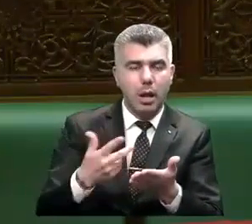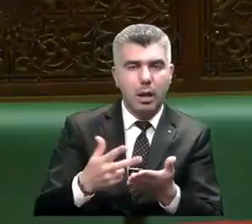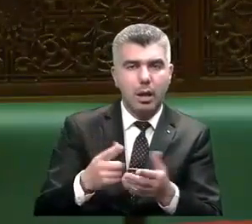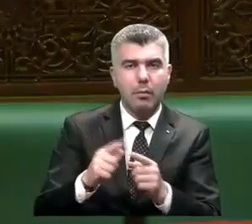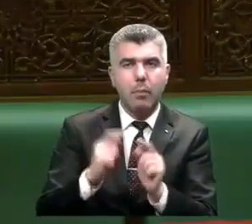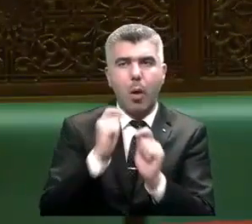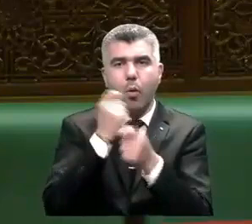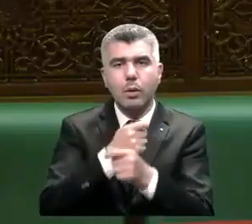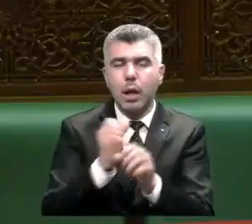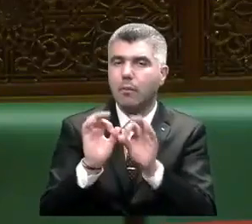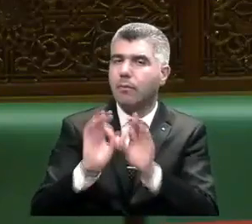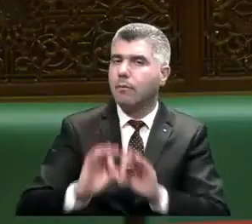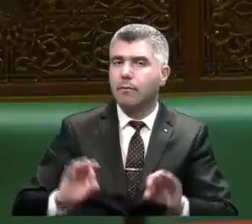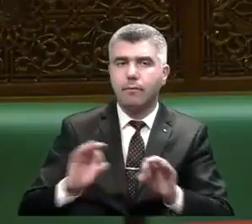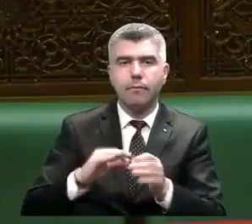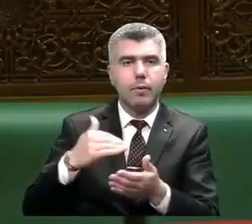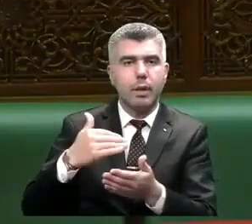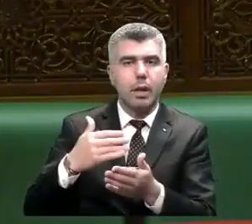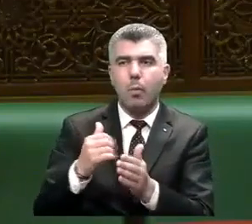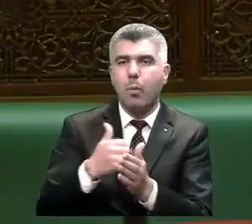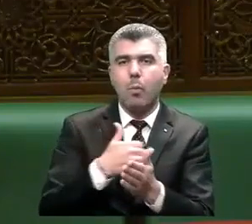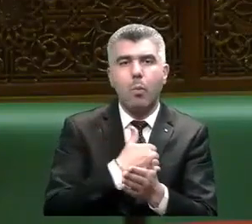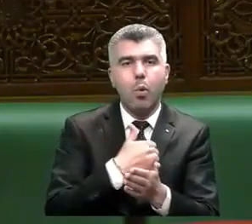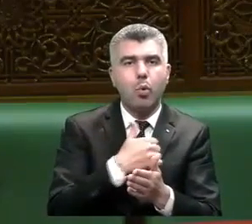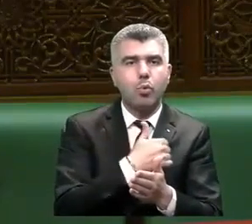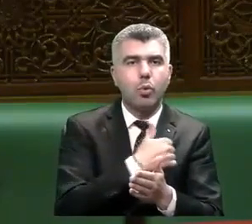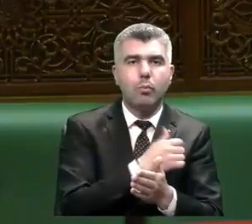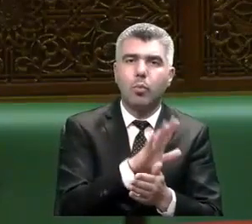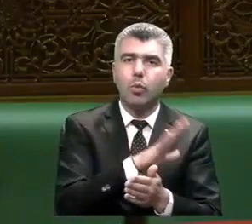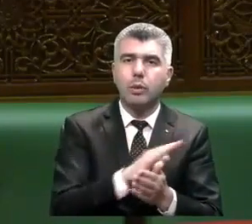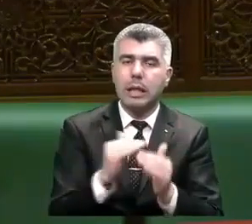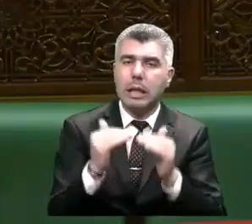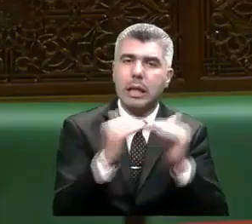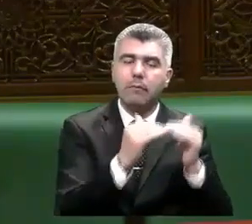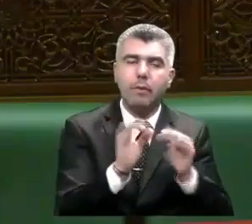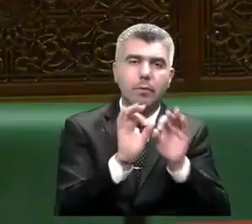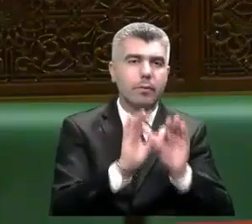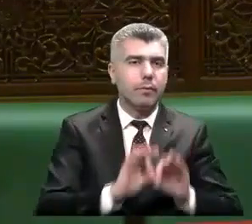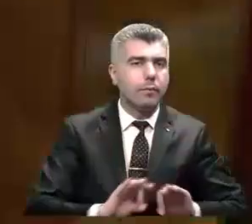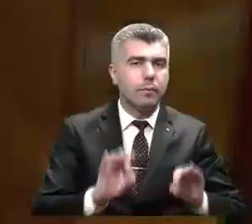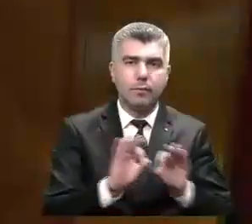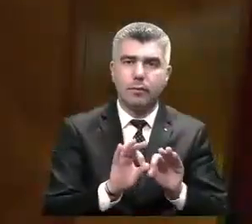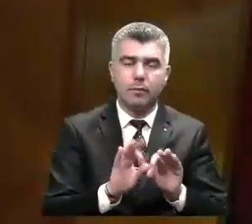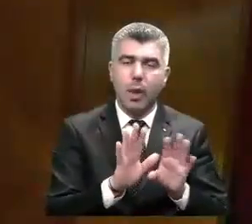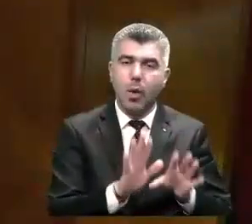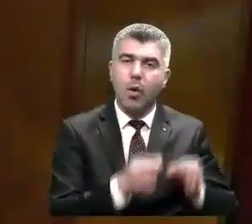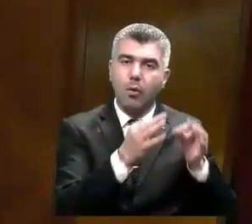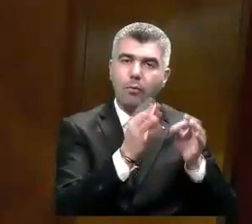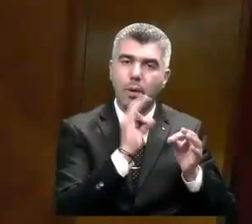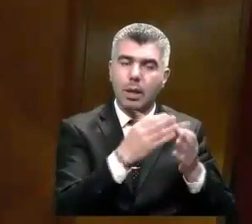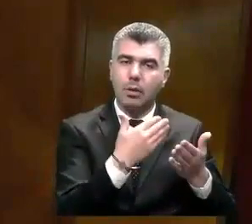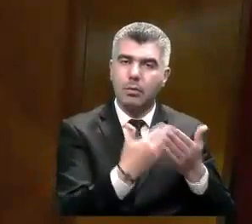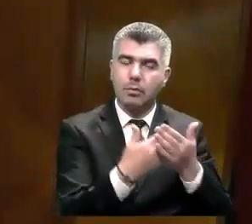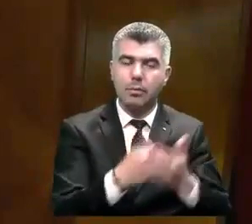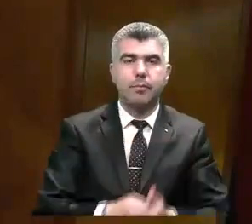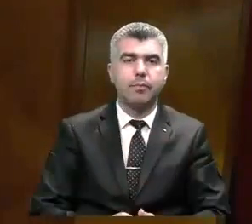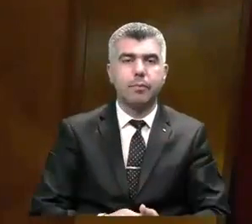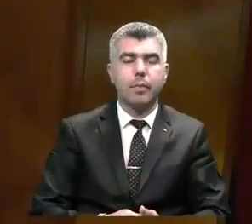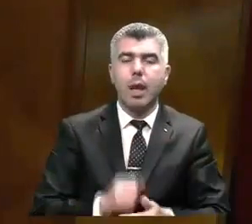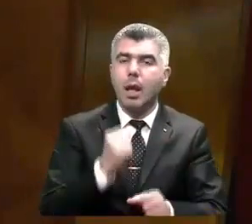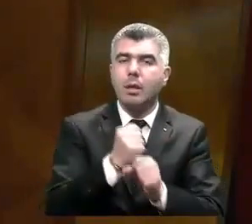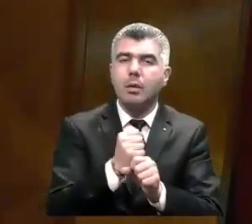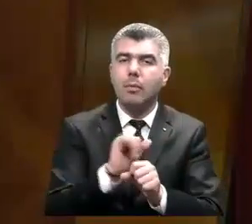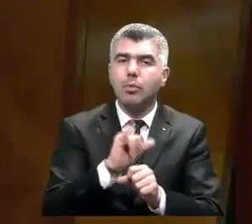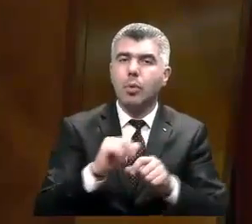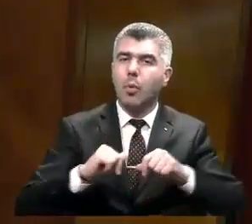الى اخره. كل وحده عندها الخصوصيات ديالها، وكل وحده خصها الحلول ديالها. فاحنا اش تنقوموا به حاليا؟